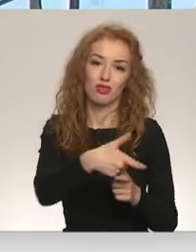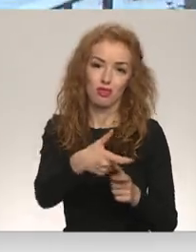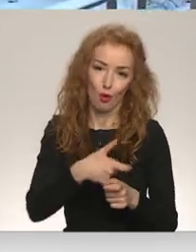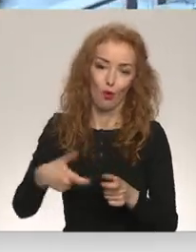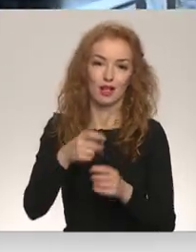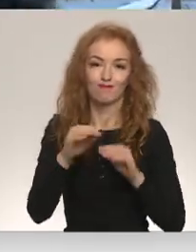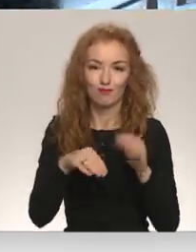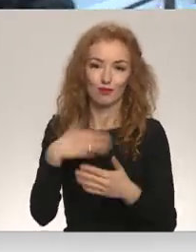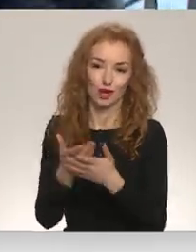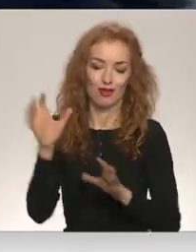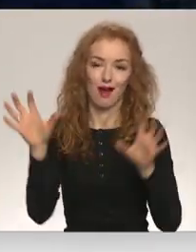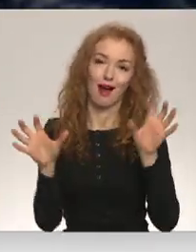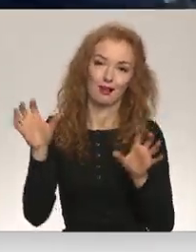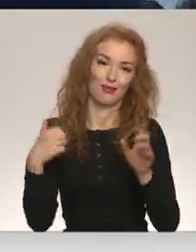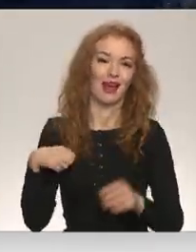Ilzītei.